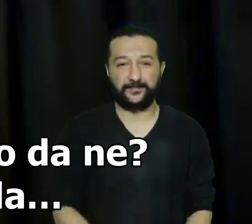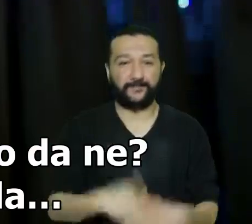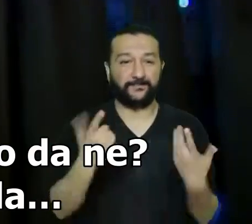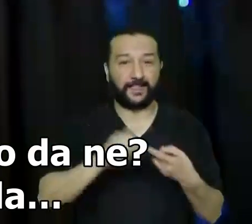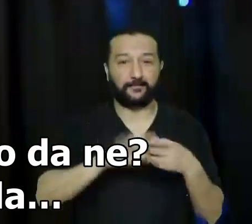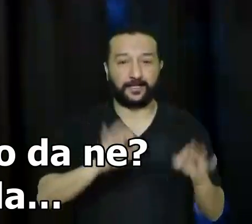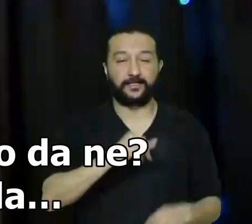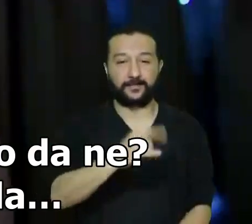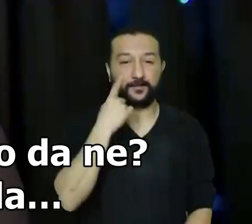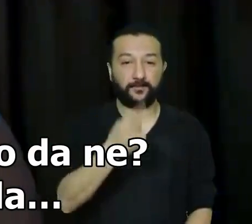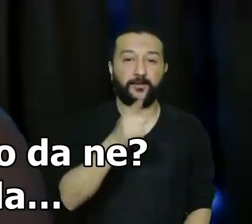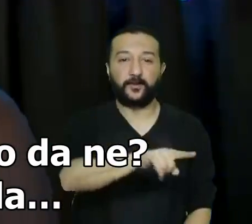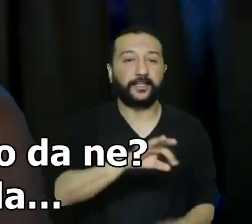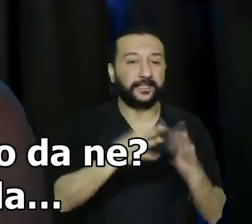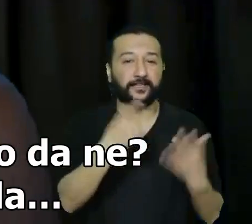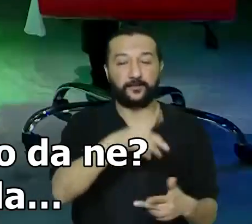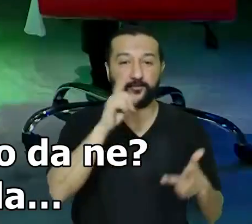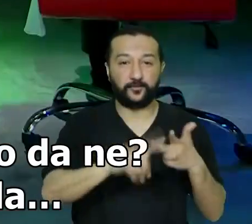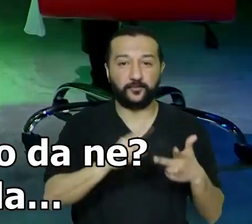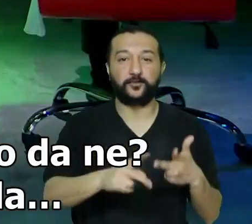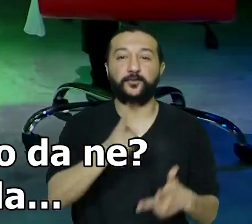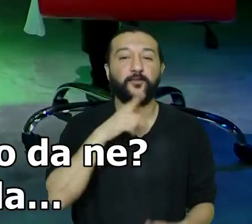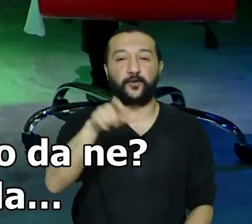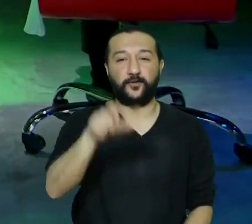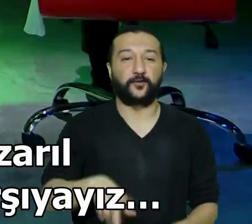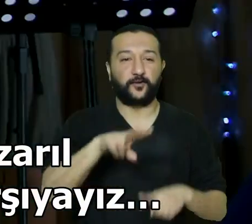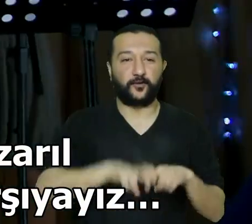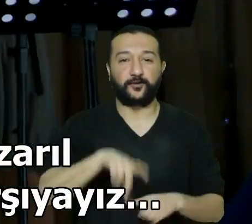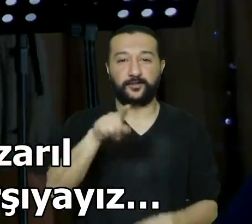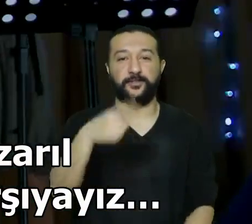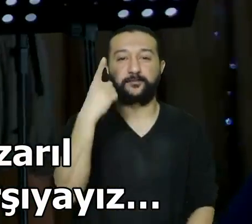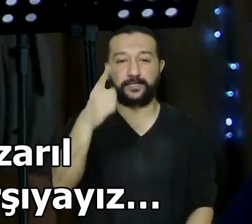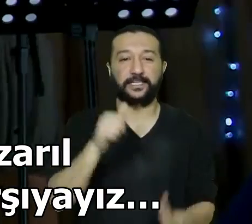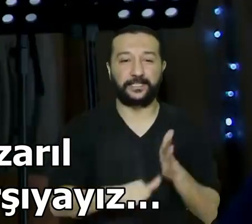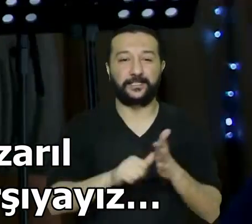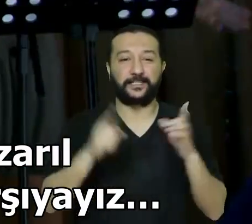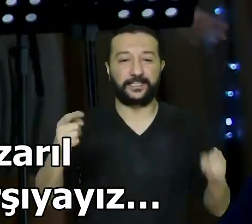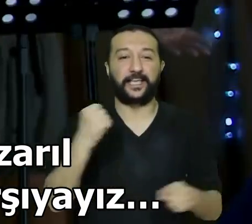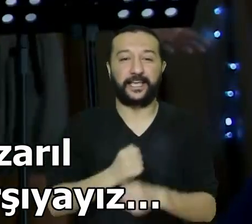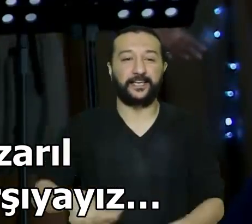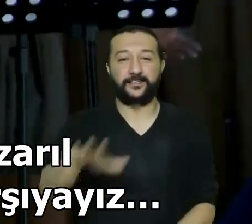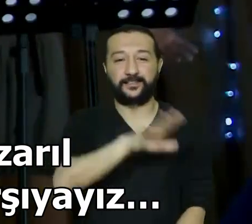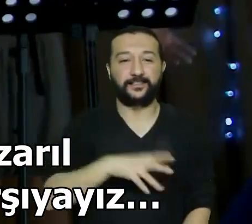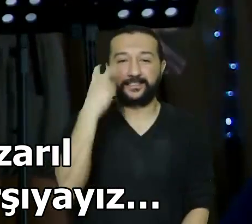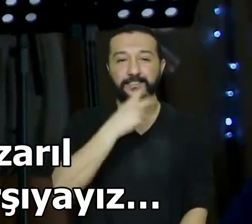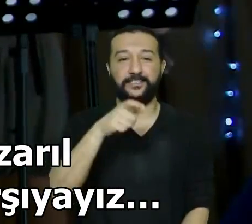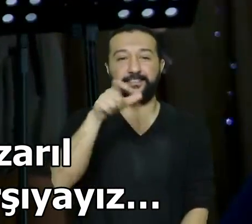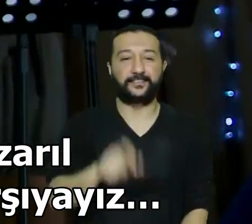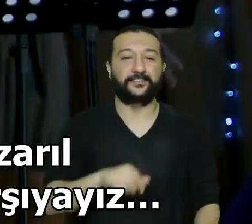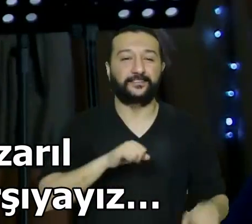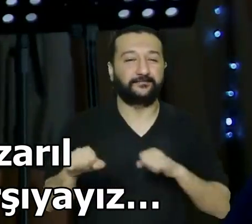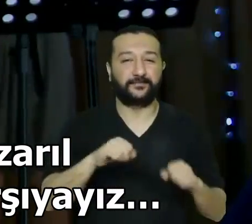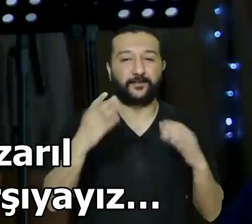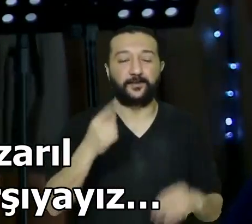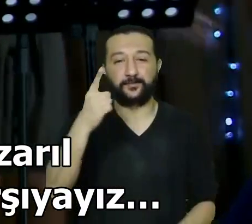Ve hemen şöyle bir dönüyorum, o da ne? Üçüncü ve son koltuğumuzda bir dönem gazinoları sarıl sarıl sallamış